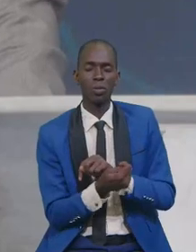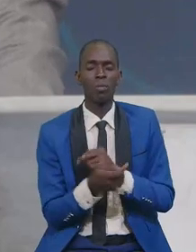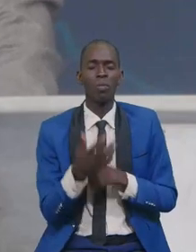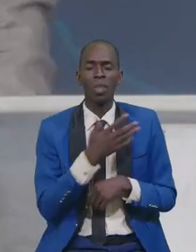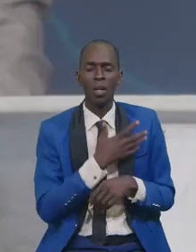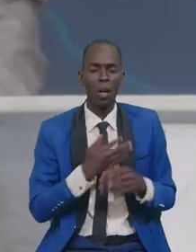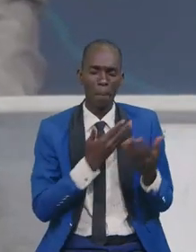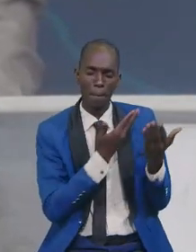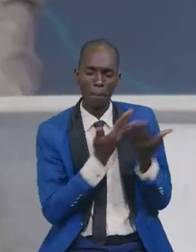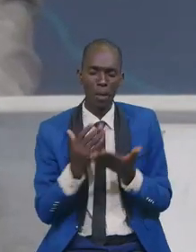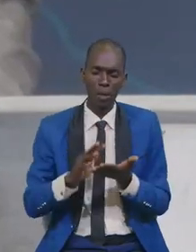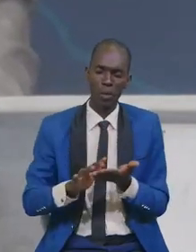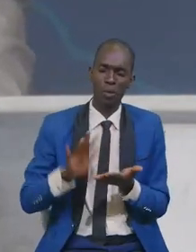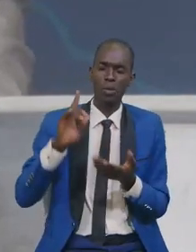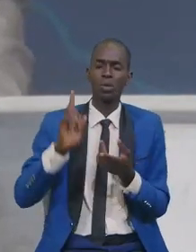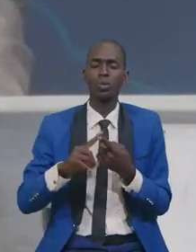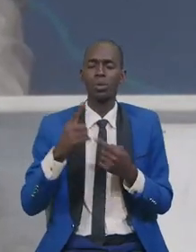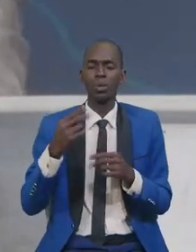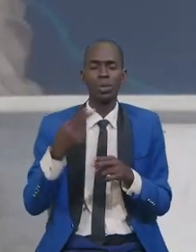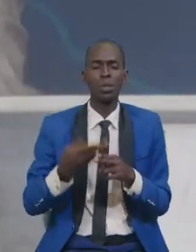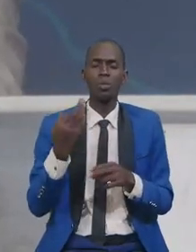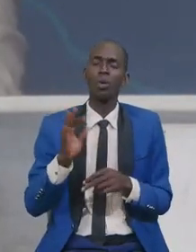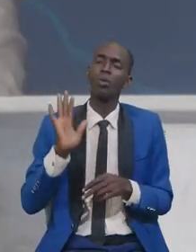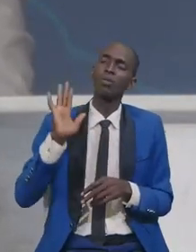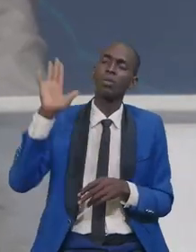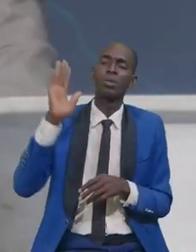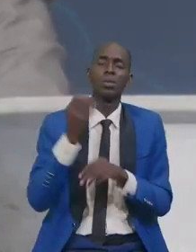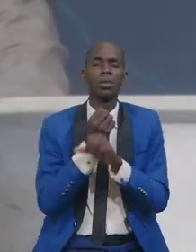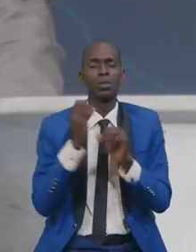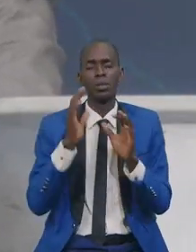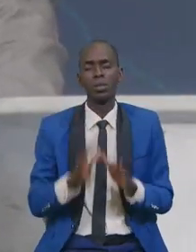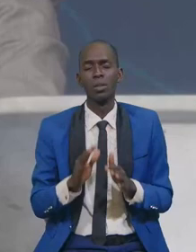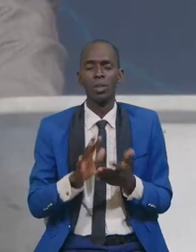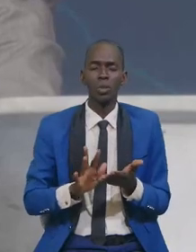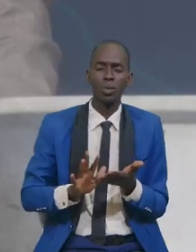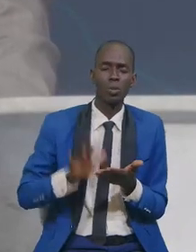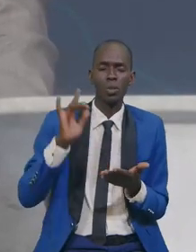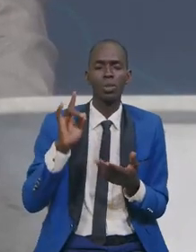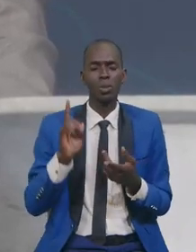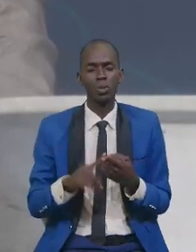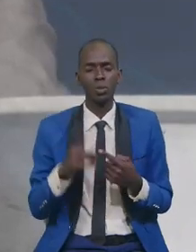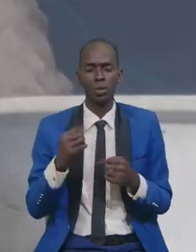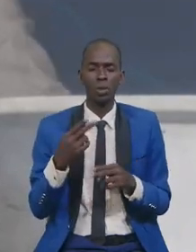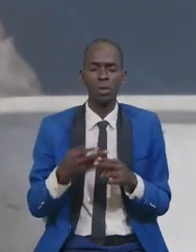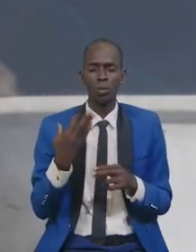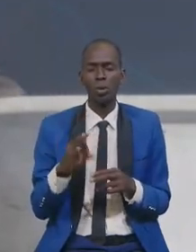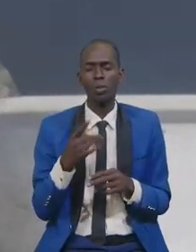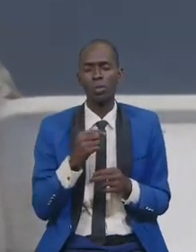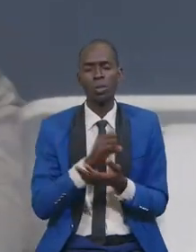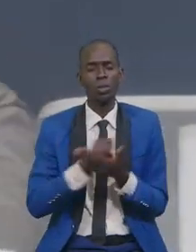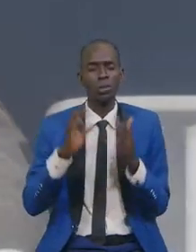revienne transformé et apporte gloire au nom de leur Sauveur. La gloire au nom